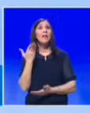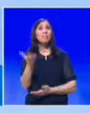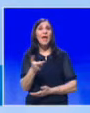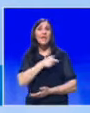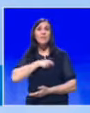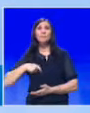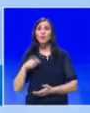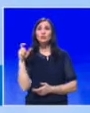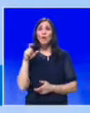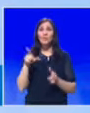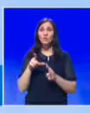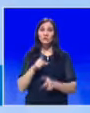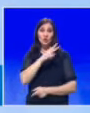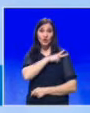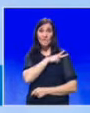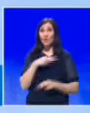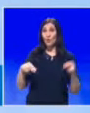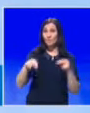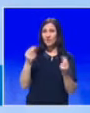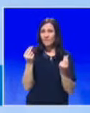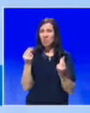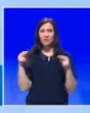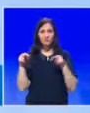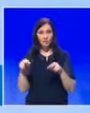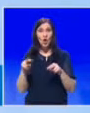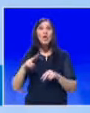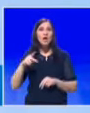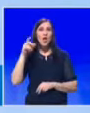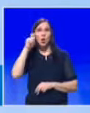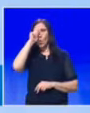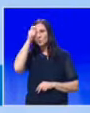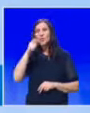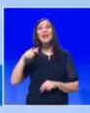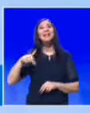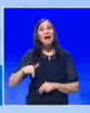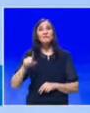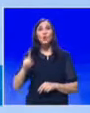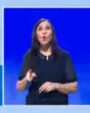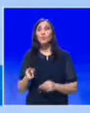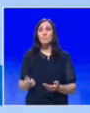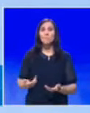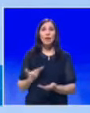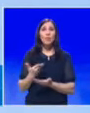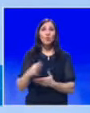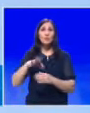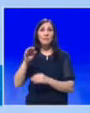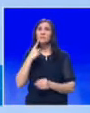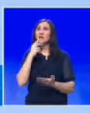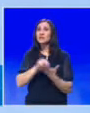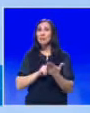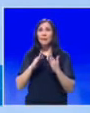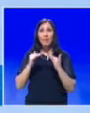Стоян Мавродиев за шеф на Комисията за финансов надзор. Или пък господин Главчев, който е номиниран и избран за Сметната палата. Или